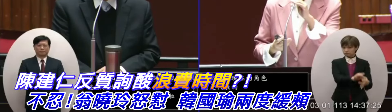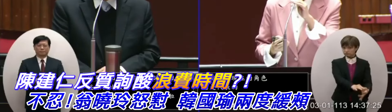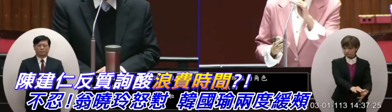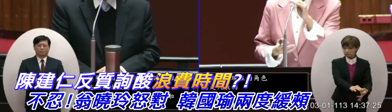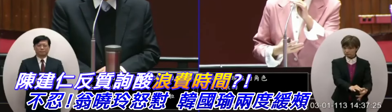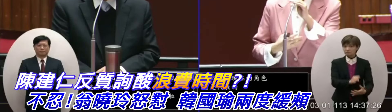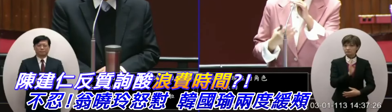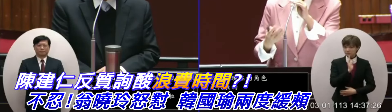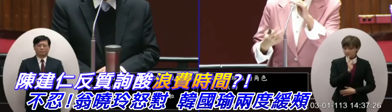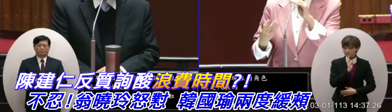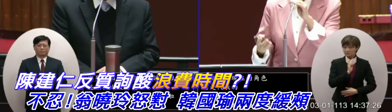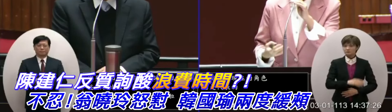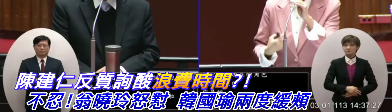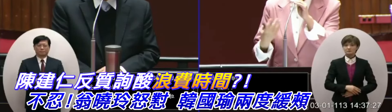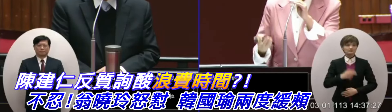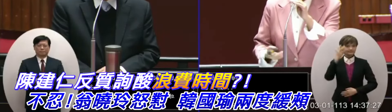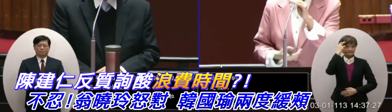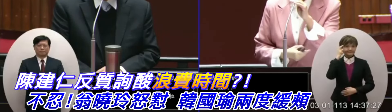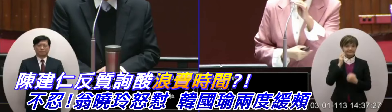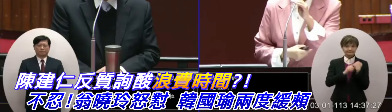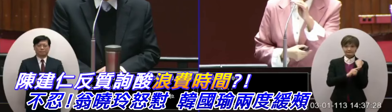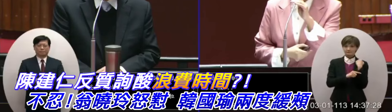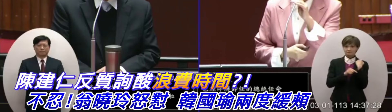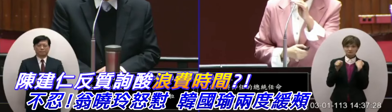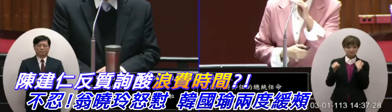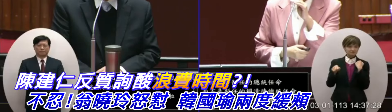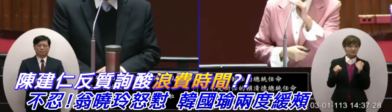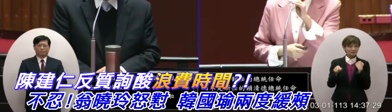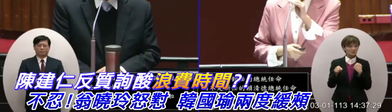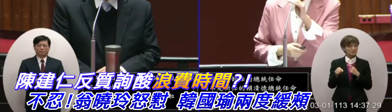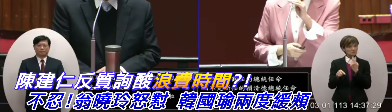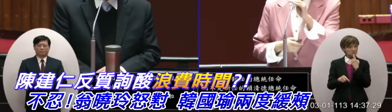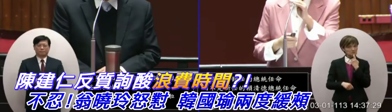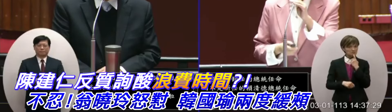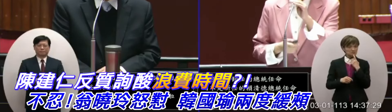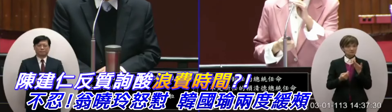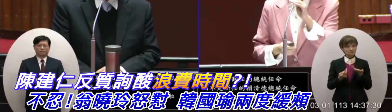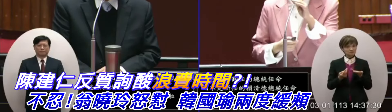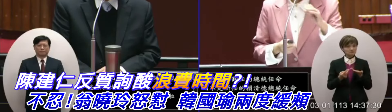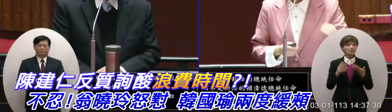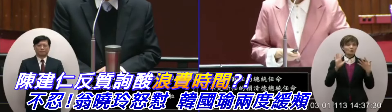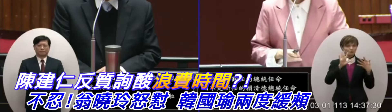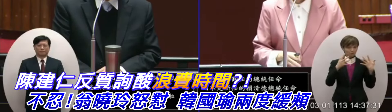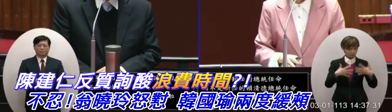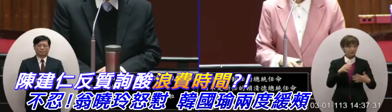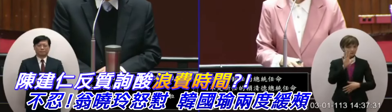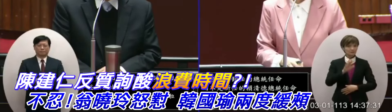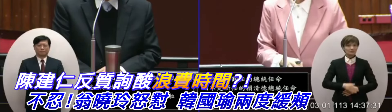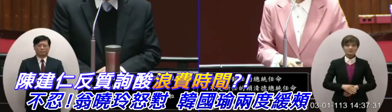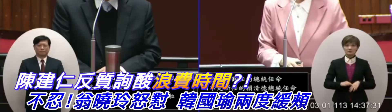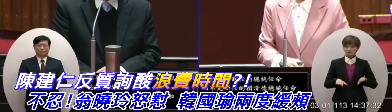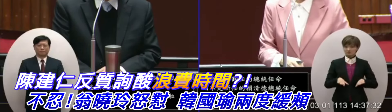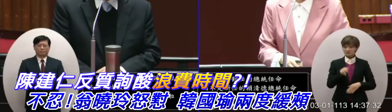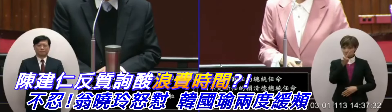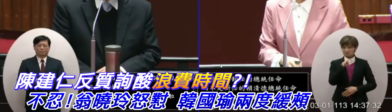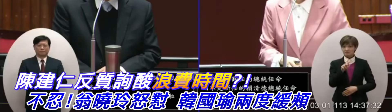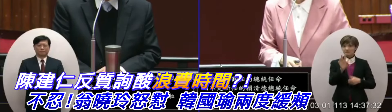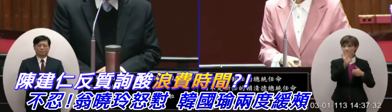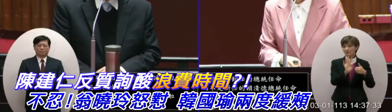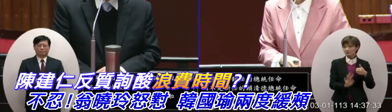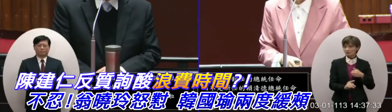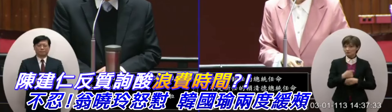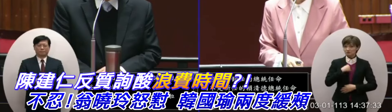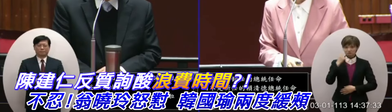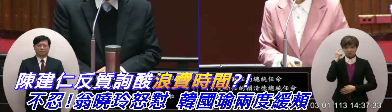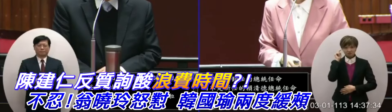这个可能在宪法上来说，可能都还会有些问题。但是以您今天这样的态度，我认为您其实并